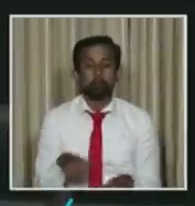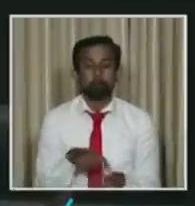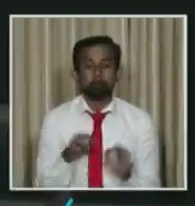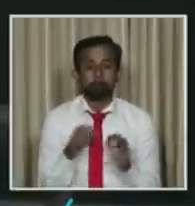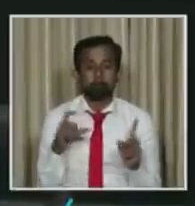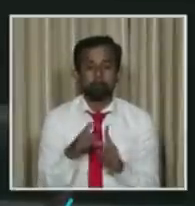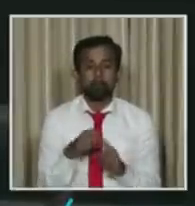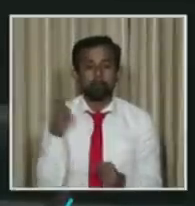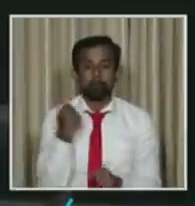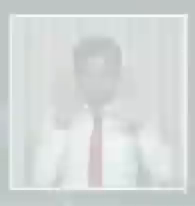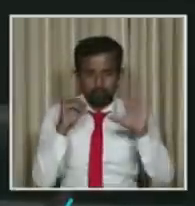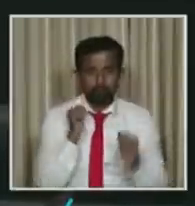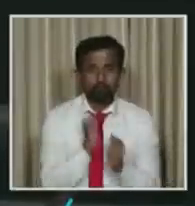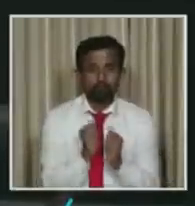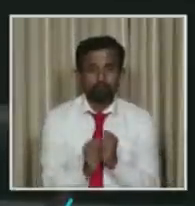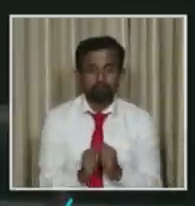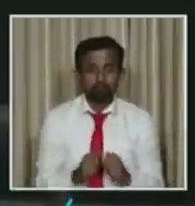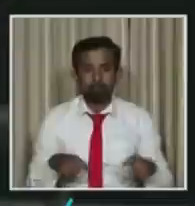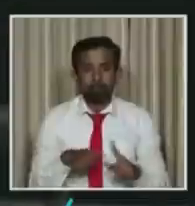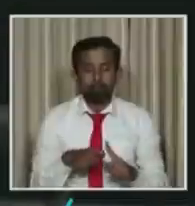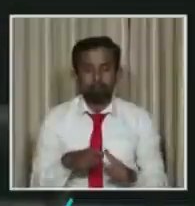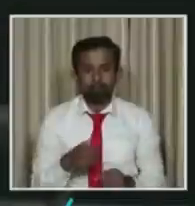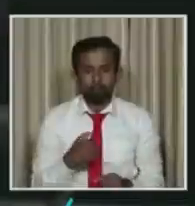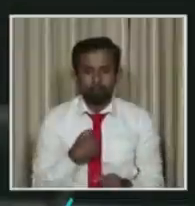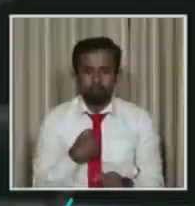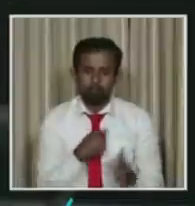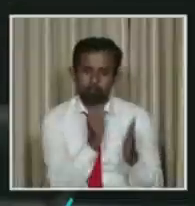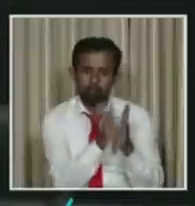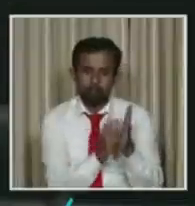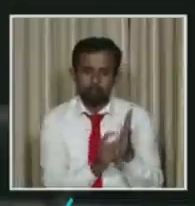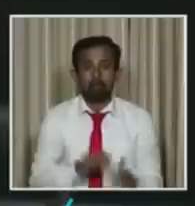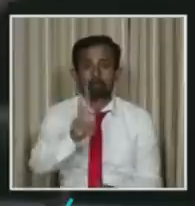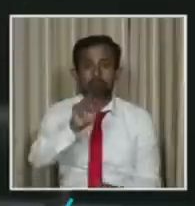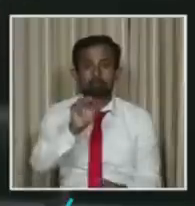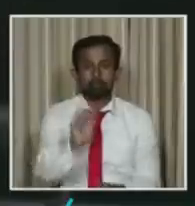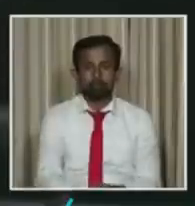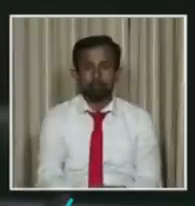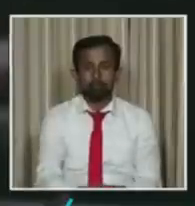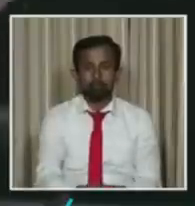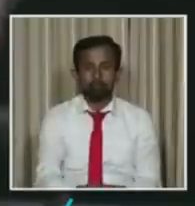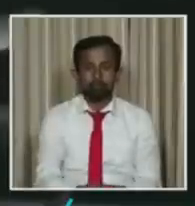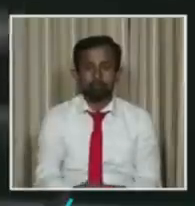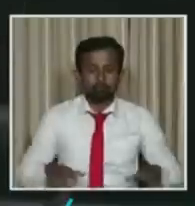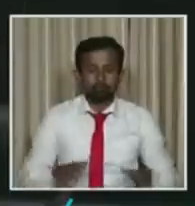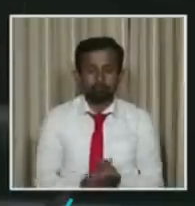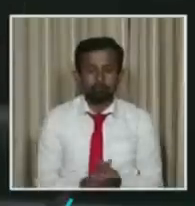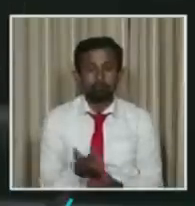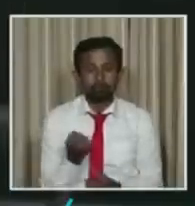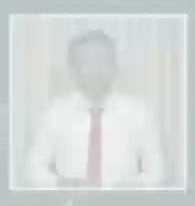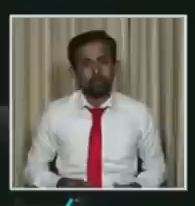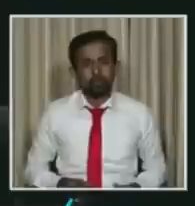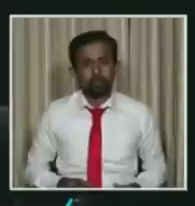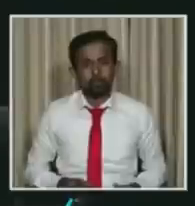බදුල්ල රැස්වීම් තුනක් තියලා තියෙන මේ මාස 6ට. වියය දැන් බැලුවම මගේ ගාණ ලක්ෂ 30000. ලක්ෂ 30000 කියන්නේ බිලියන 3ක්. මේ